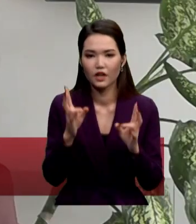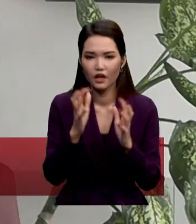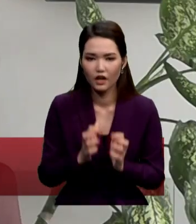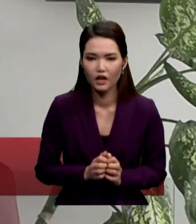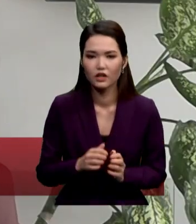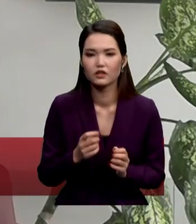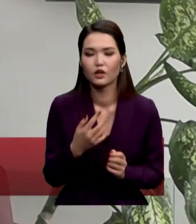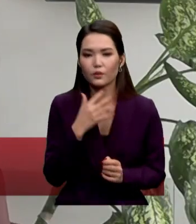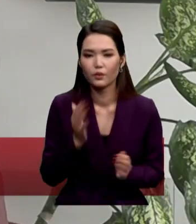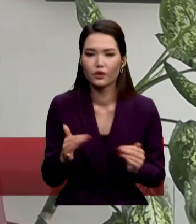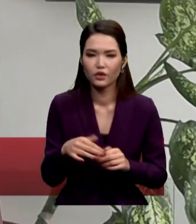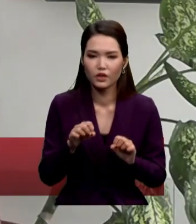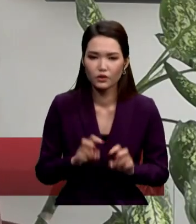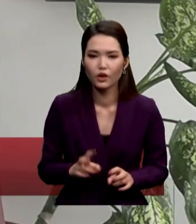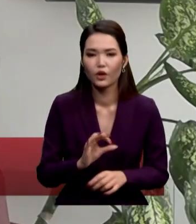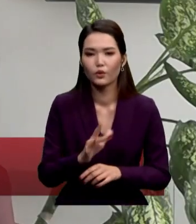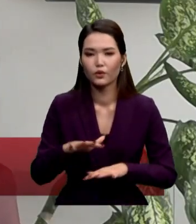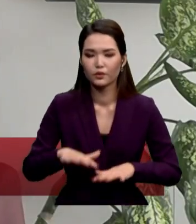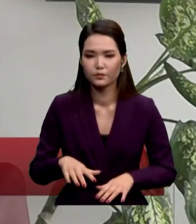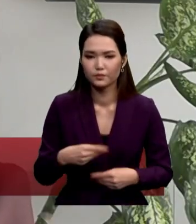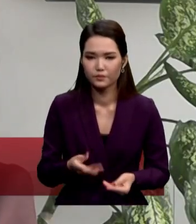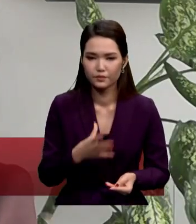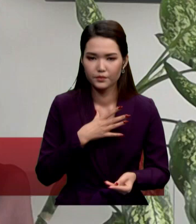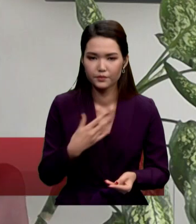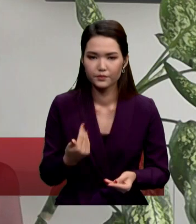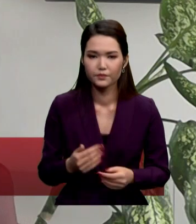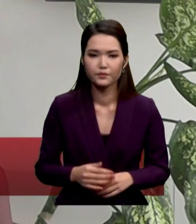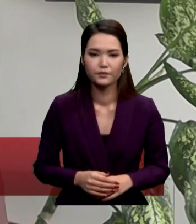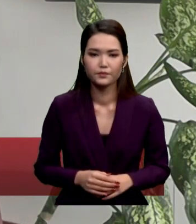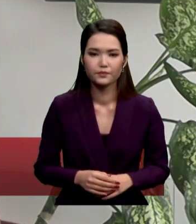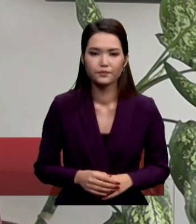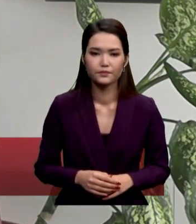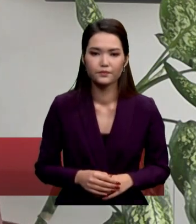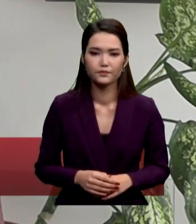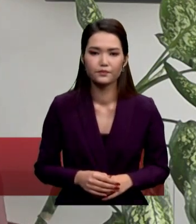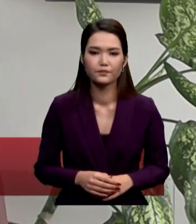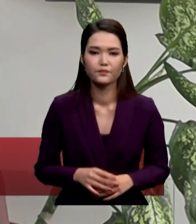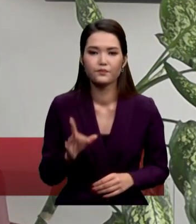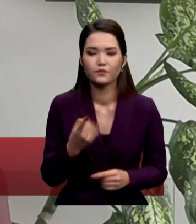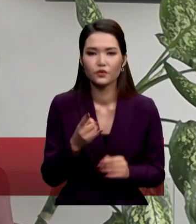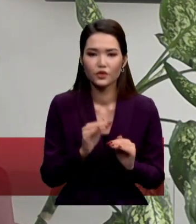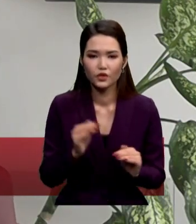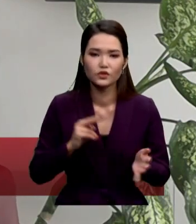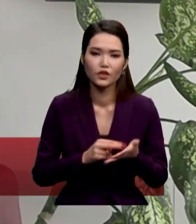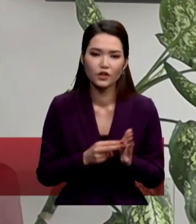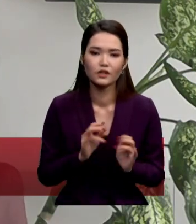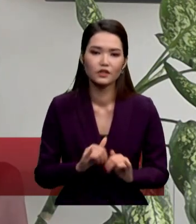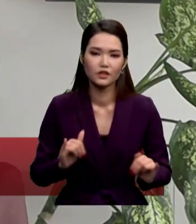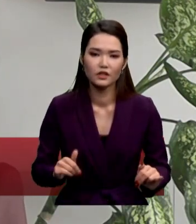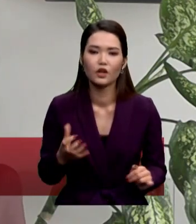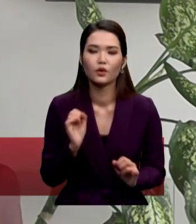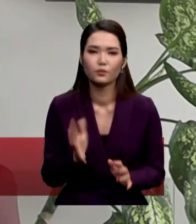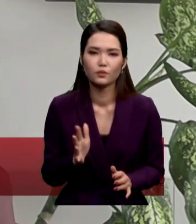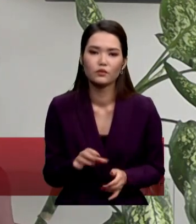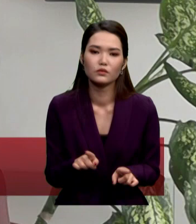өмірін жақсартуға үлкен үлес қосуда. Бұл бір кішкентай ғана үлесіміз, бірақ енді ойлаймыз, әрі қарай